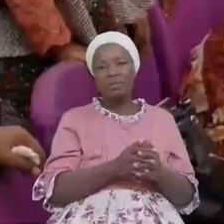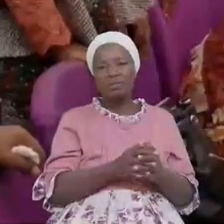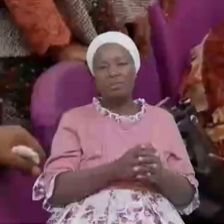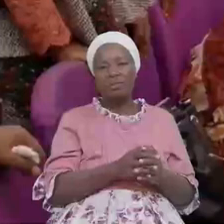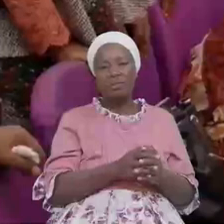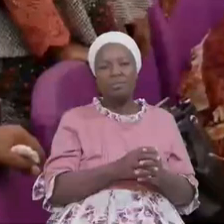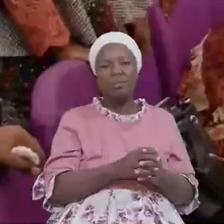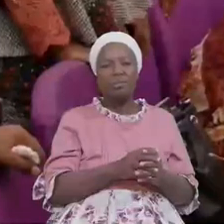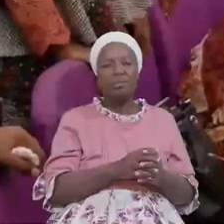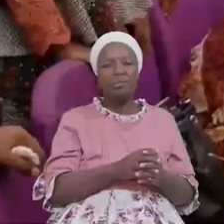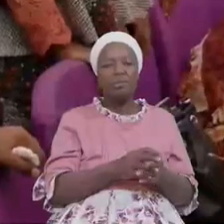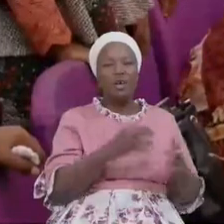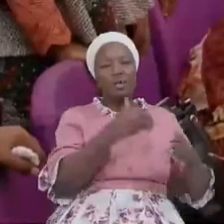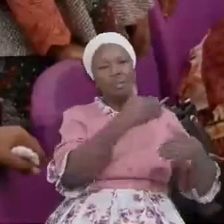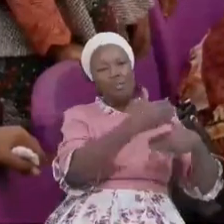le progrès